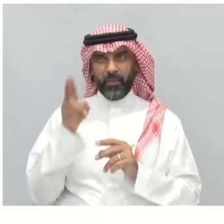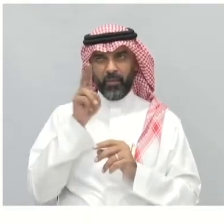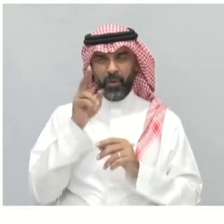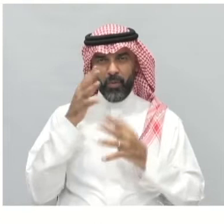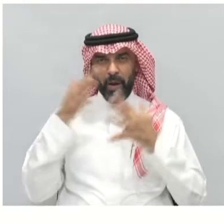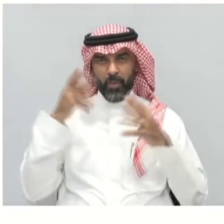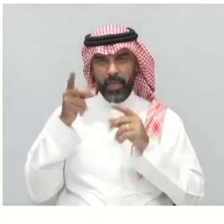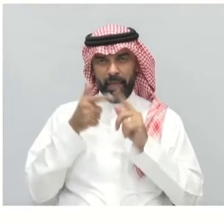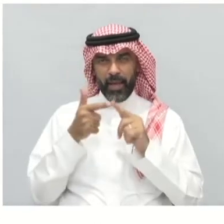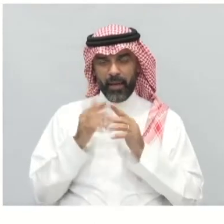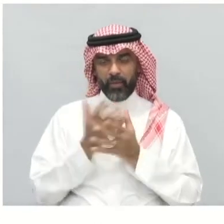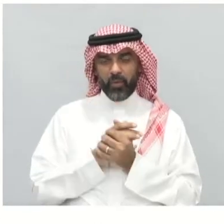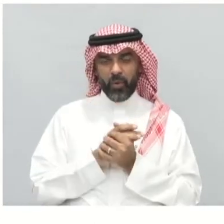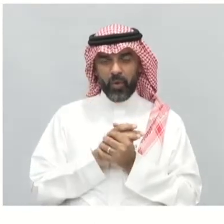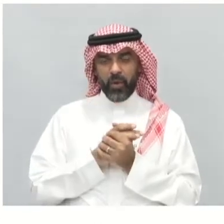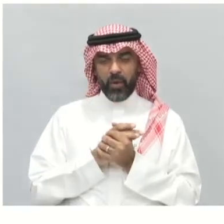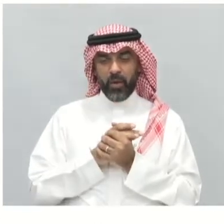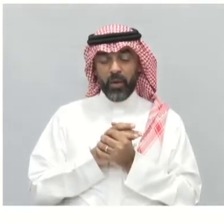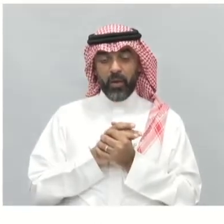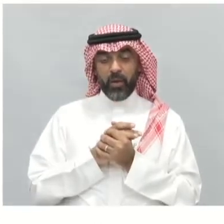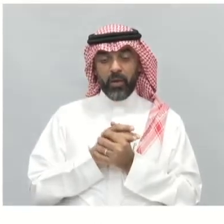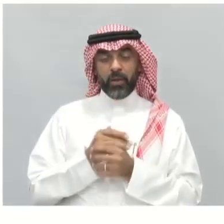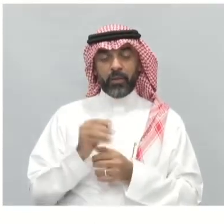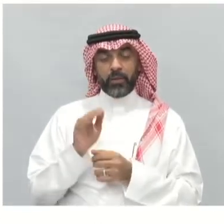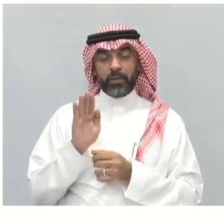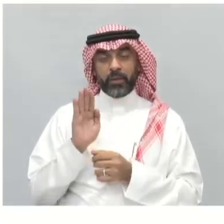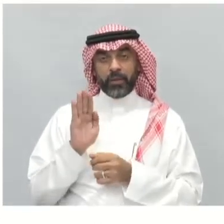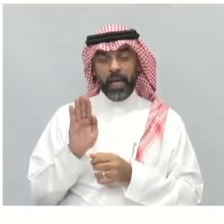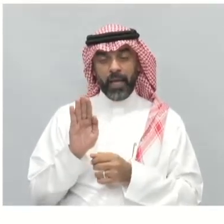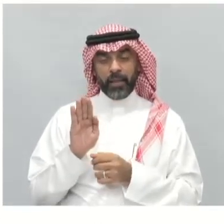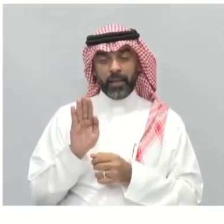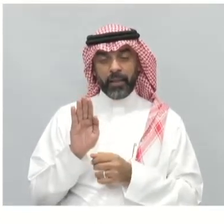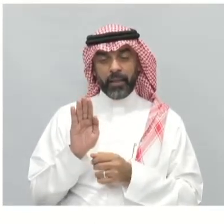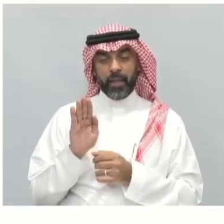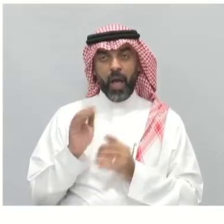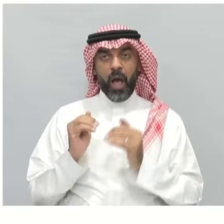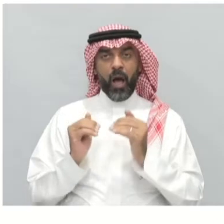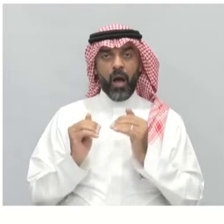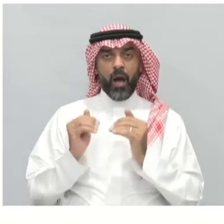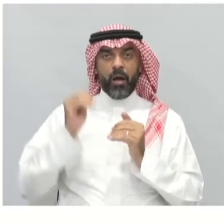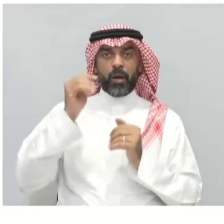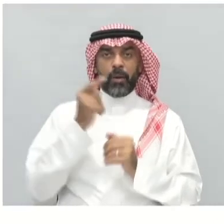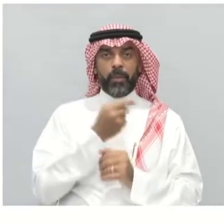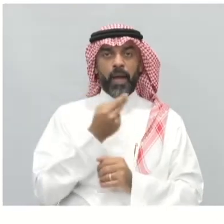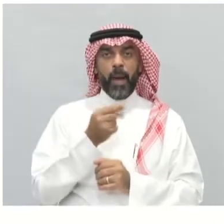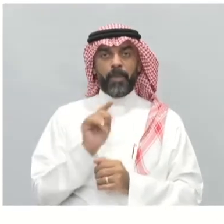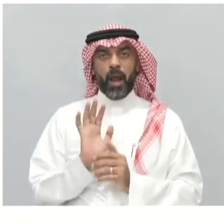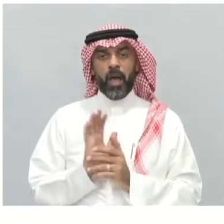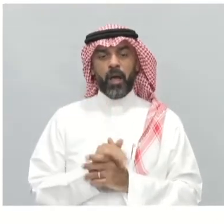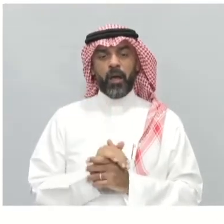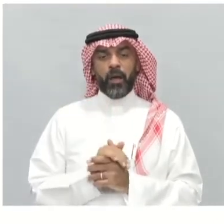المقطع الثاني ولكنه اللي هو من اللي هو سعد اكبر عبد الله اتمنى عبد الله